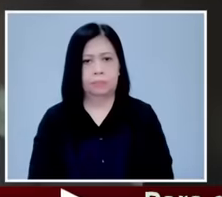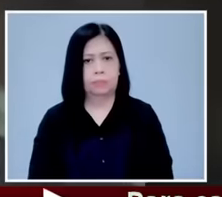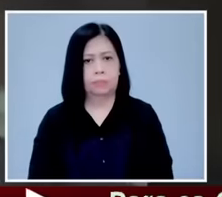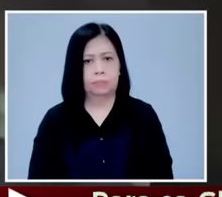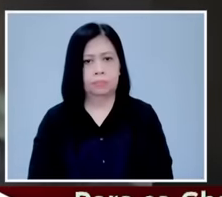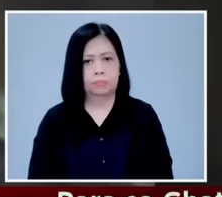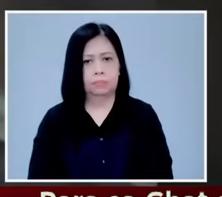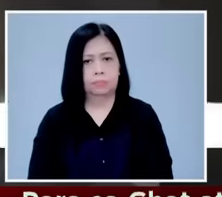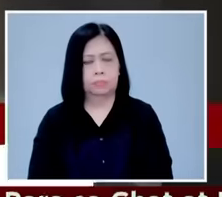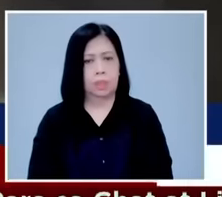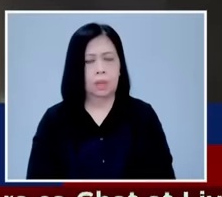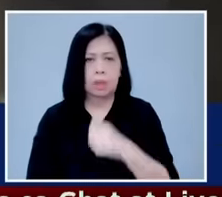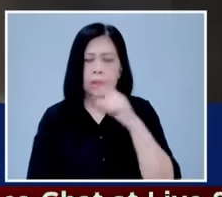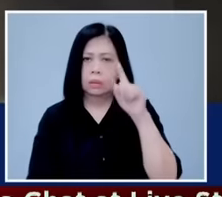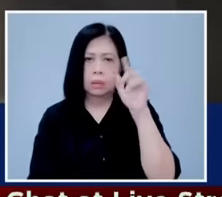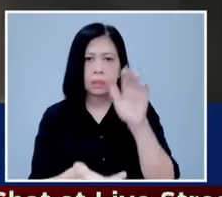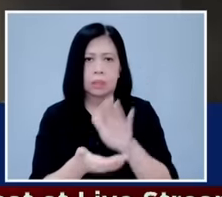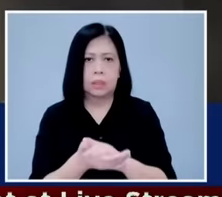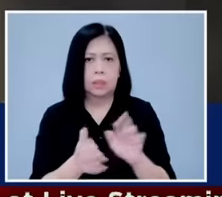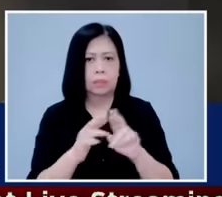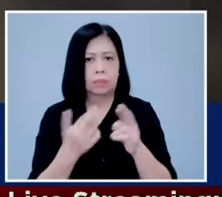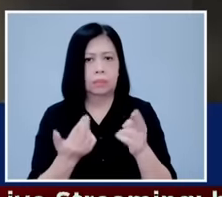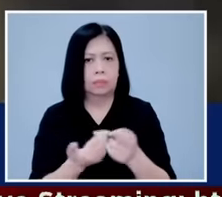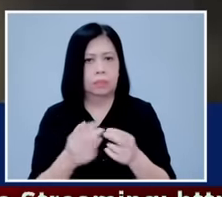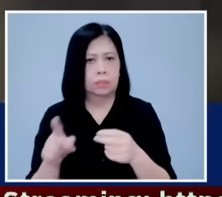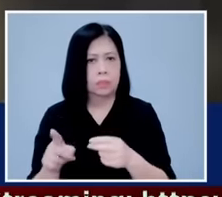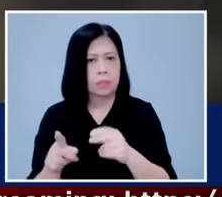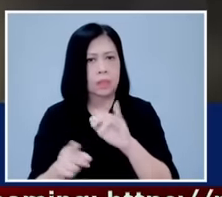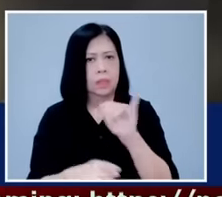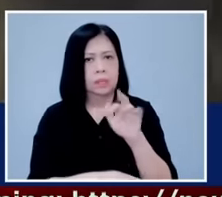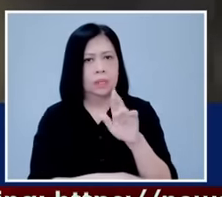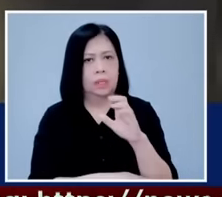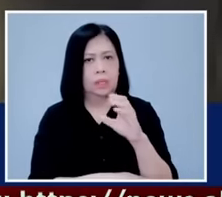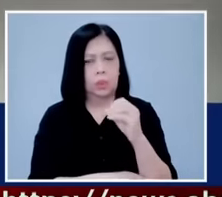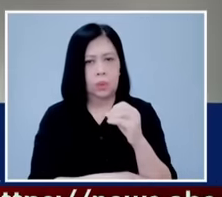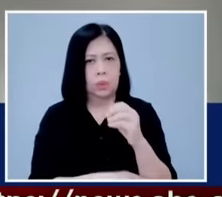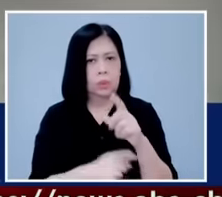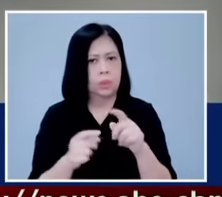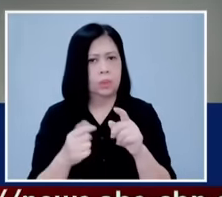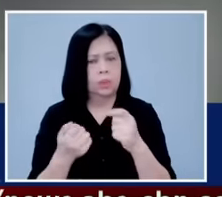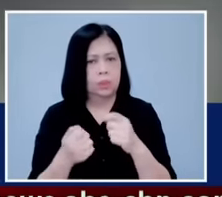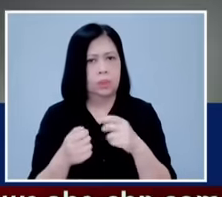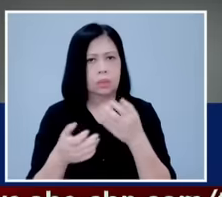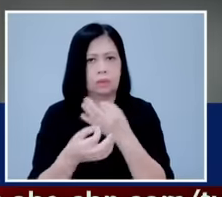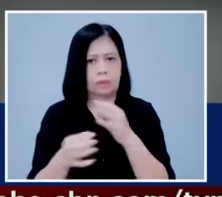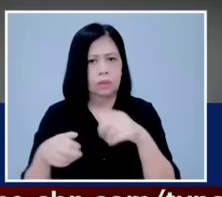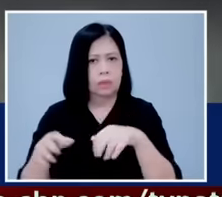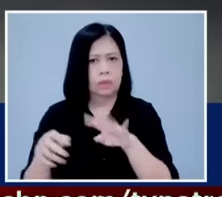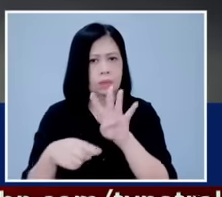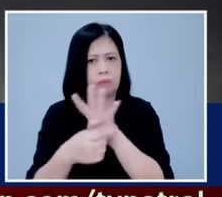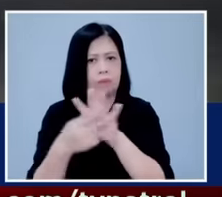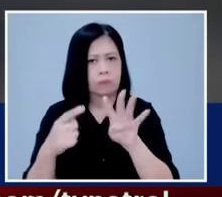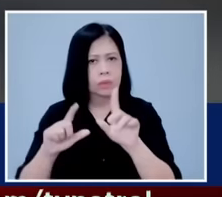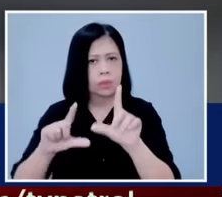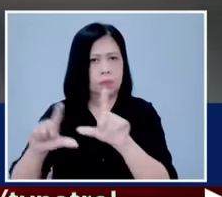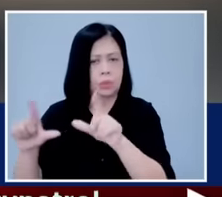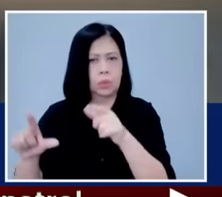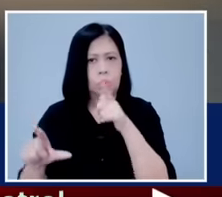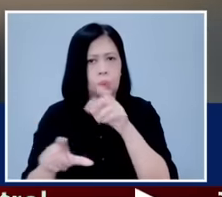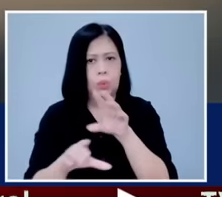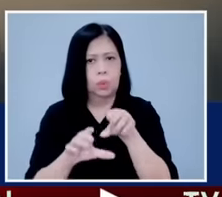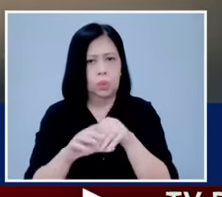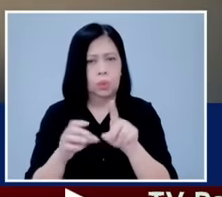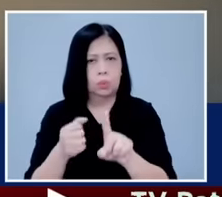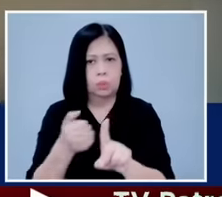Hindi makapaniwala ang kaanak ng biktimang si Jericho Rocobo na pansamantalang pinalaya ang 4 na sospek na sangkot sa